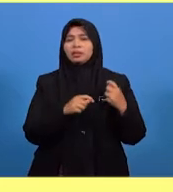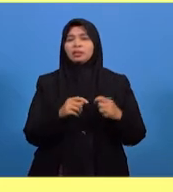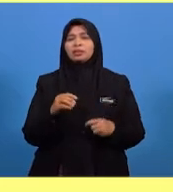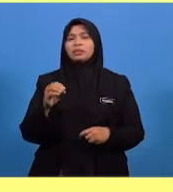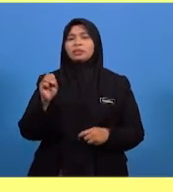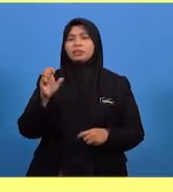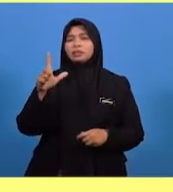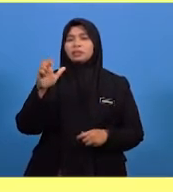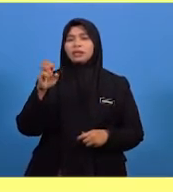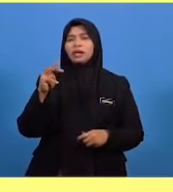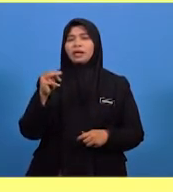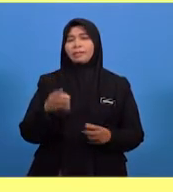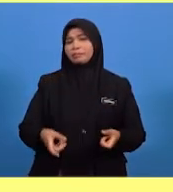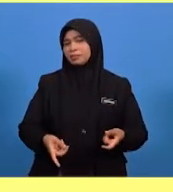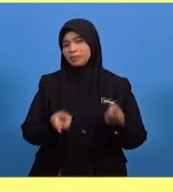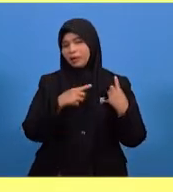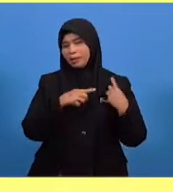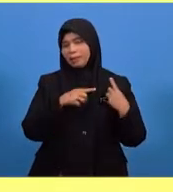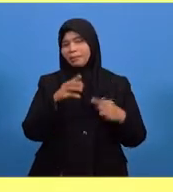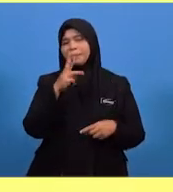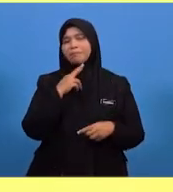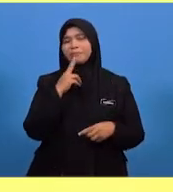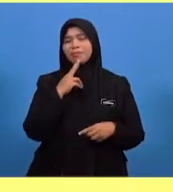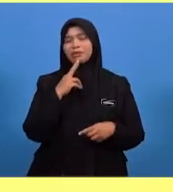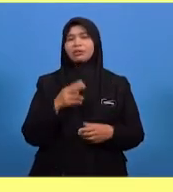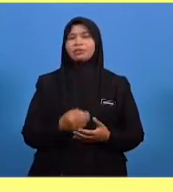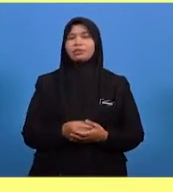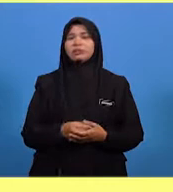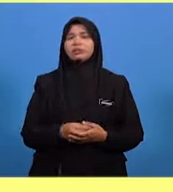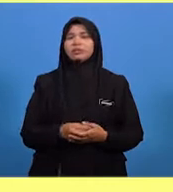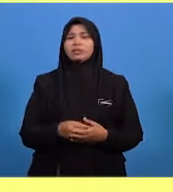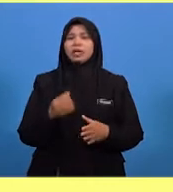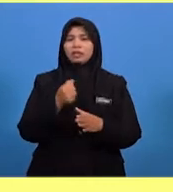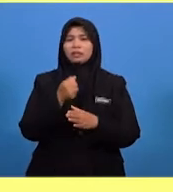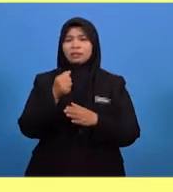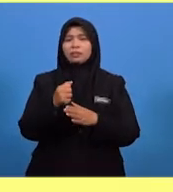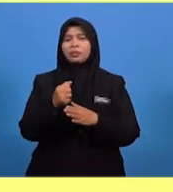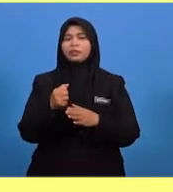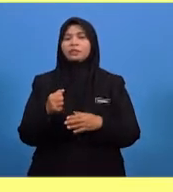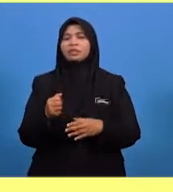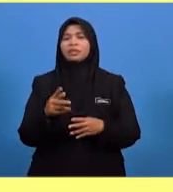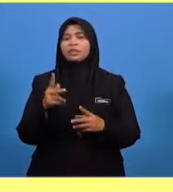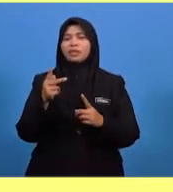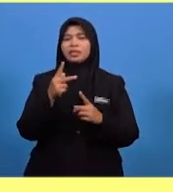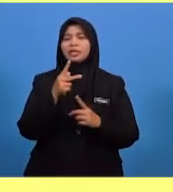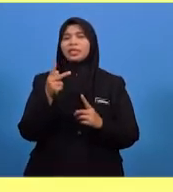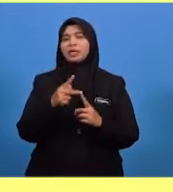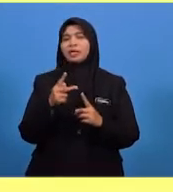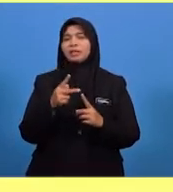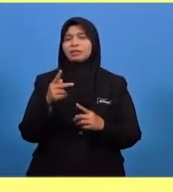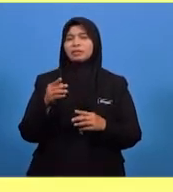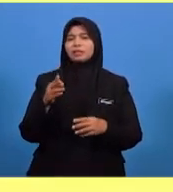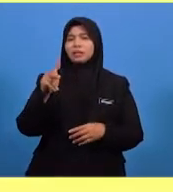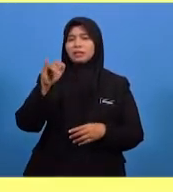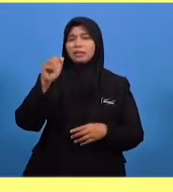merah yang dipelopori oleh Haji Saleh Abdul Karim atau dikenali sebagai Kyai Saleh